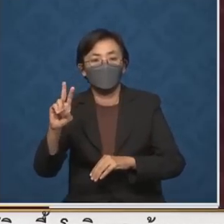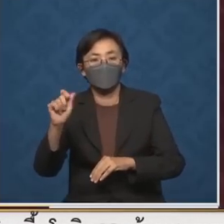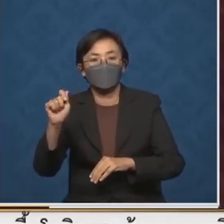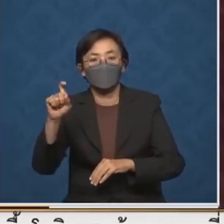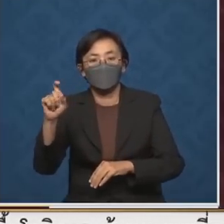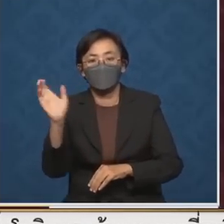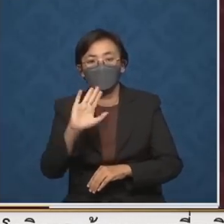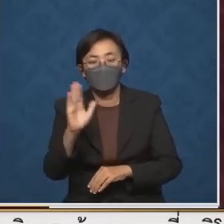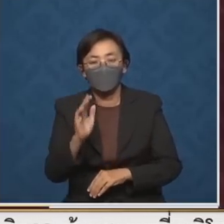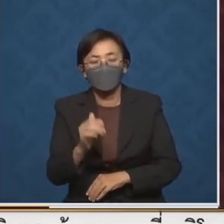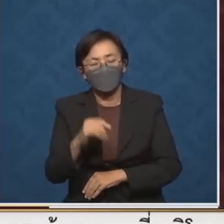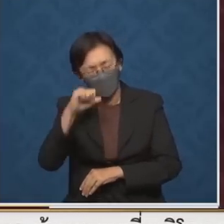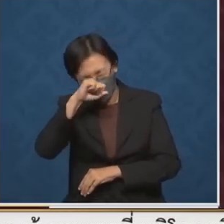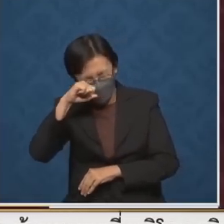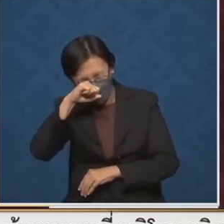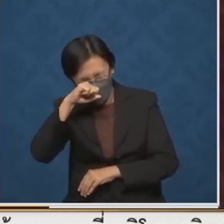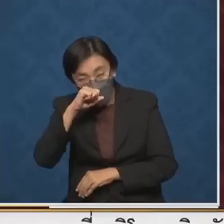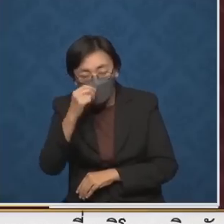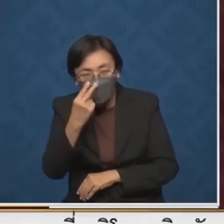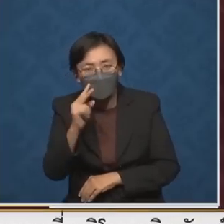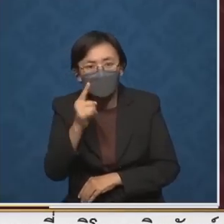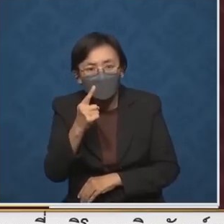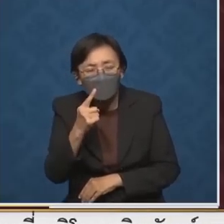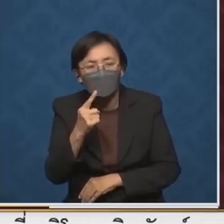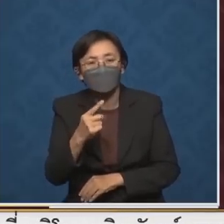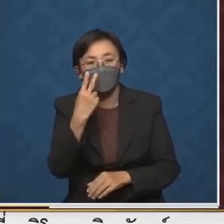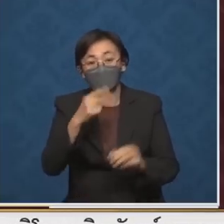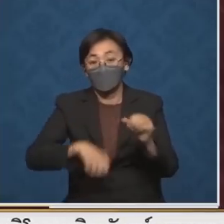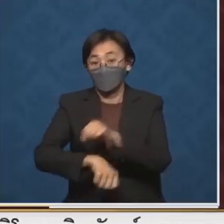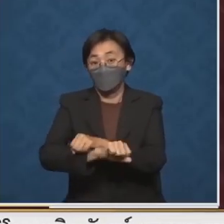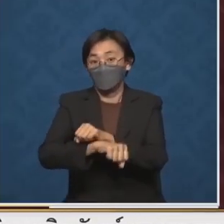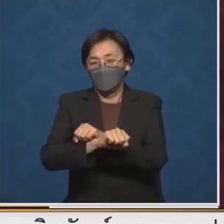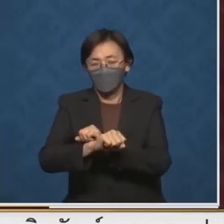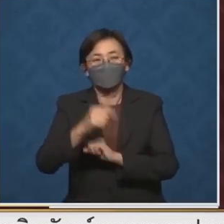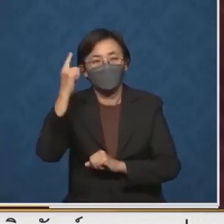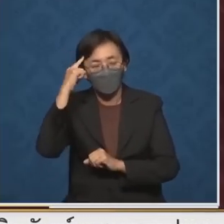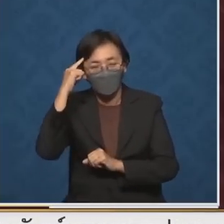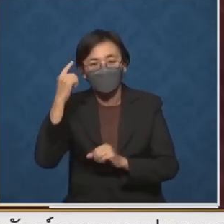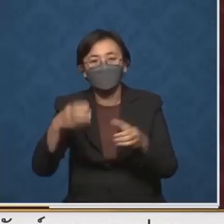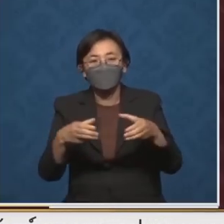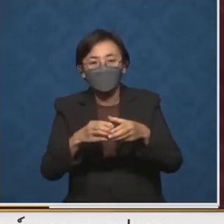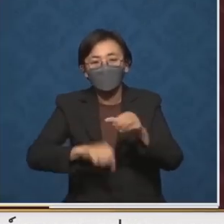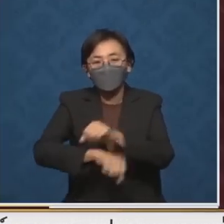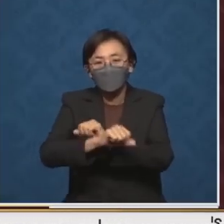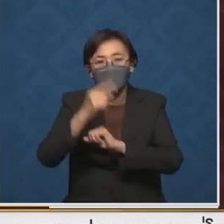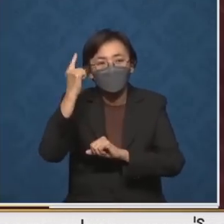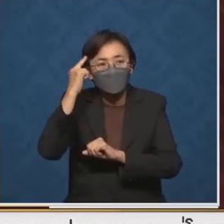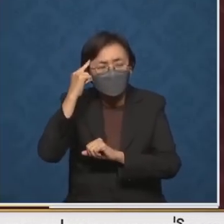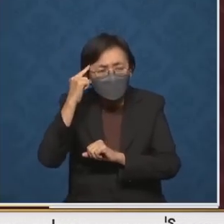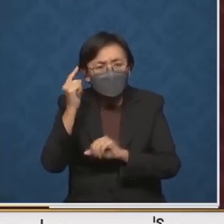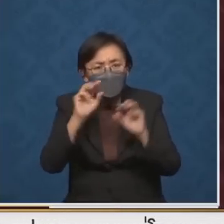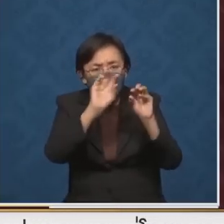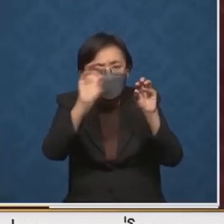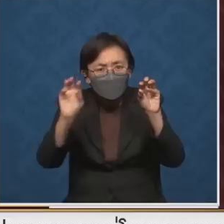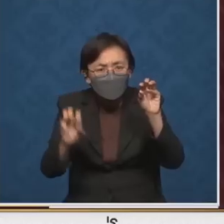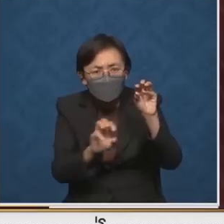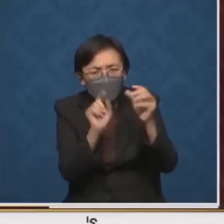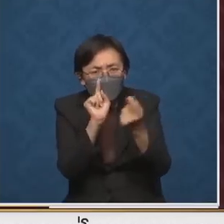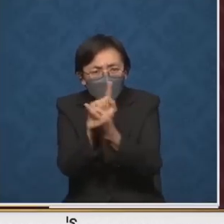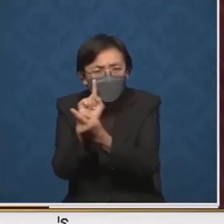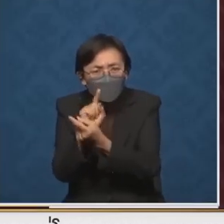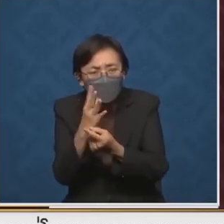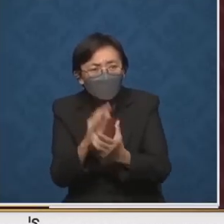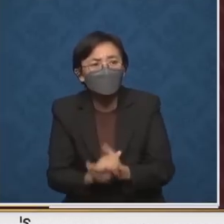ผมขยี่ตาหลายครั้งผมดูฟดบรลนะครัผมวดูจากทีมฟุดบรลเยอะแตทีมอย่นี้ไม่คอยคุนครบ